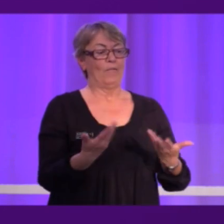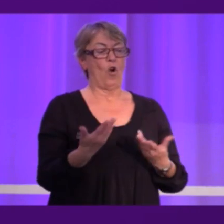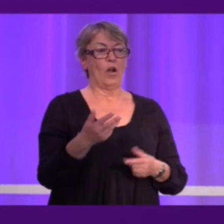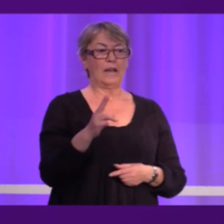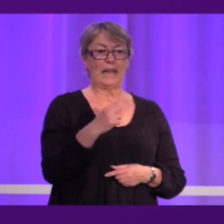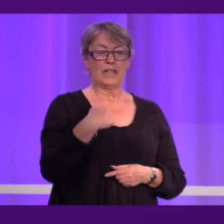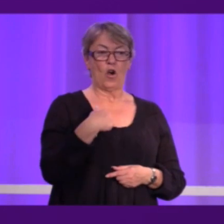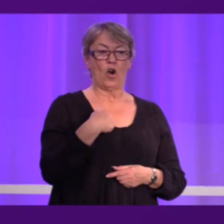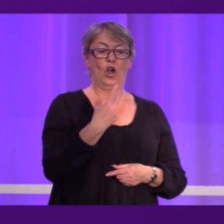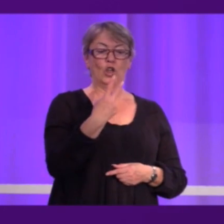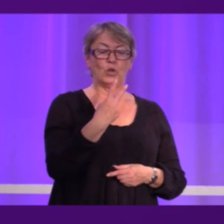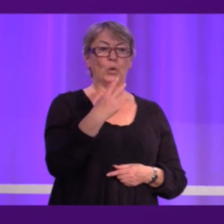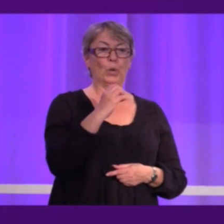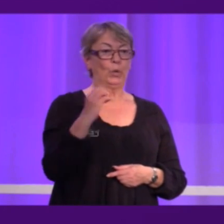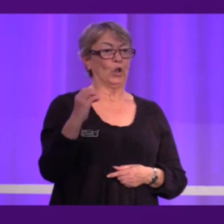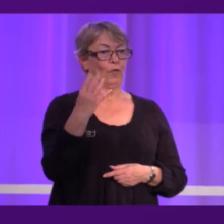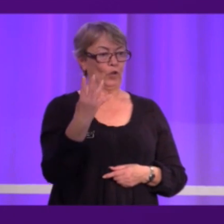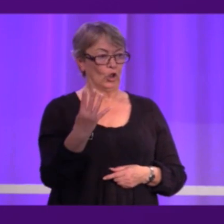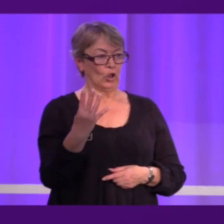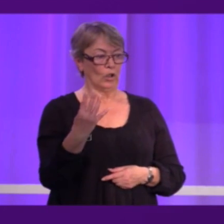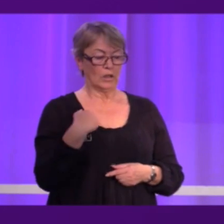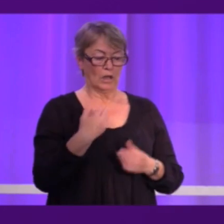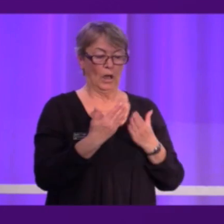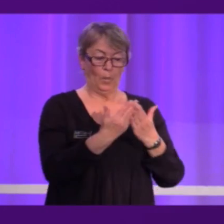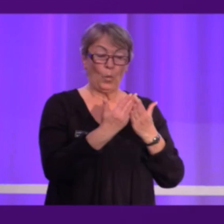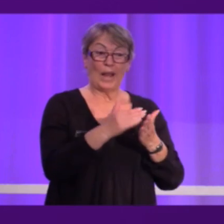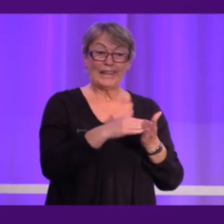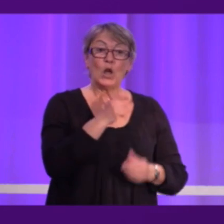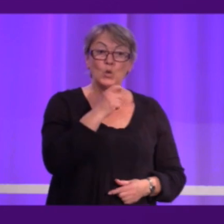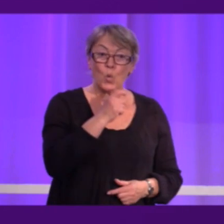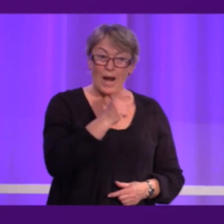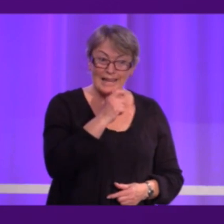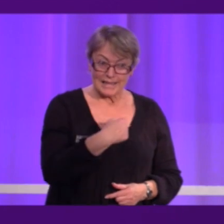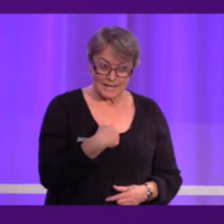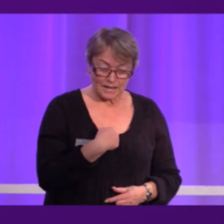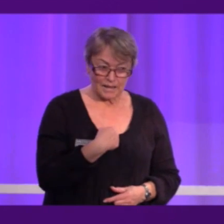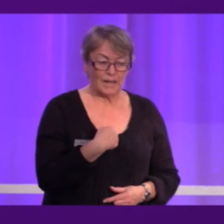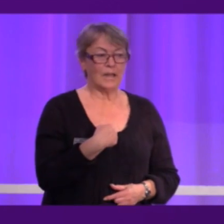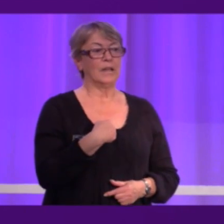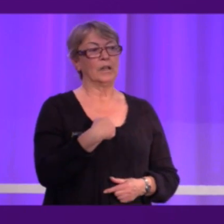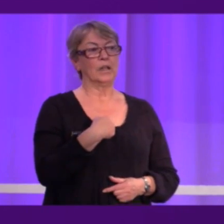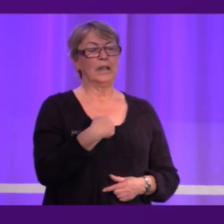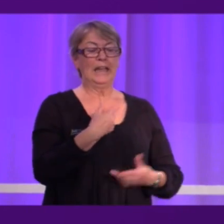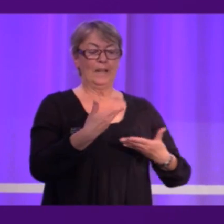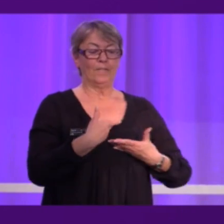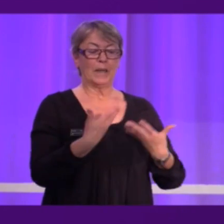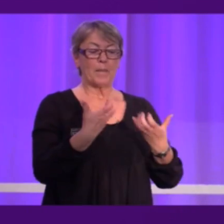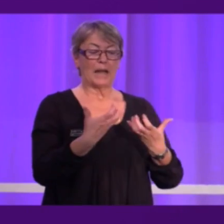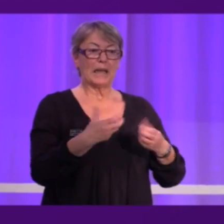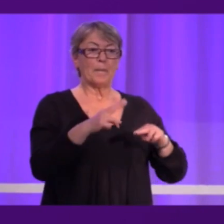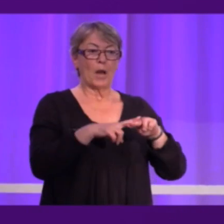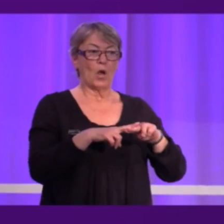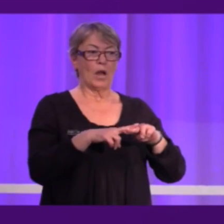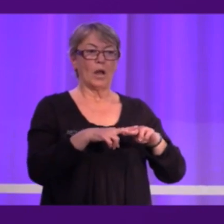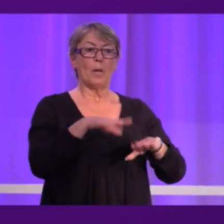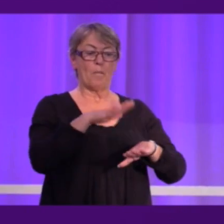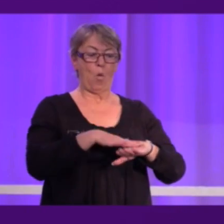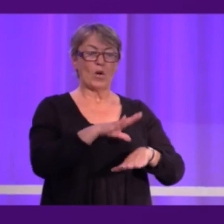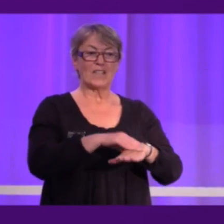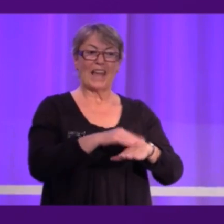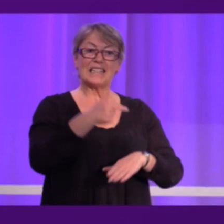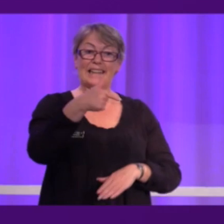jag 2004, jag pluggade till journalist och fick en praktikplats på Sveriges